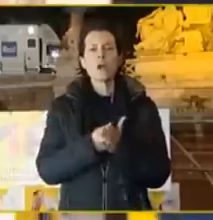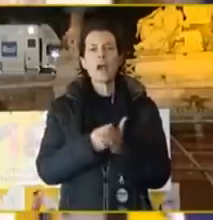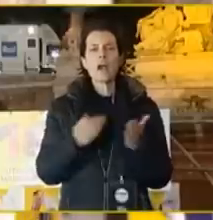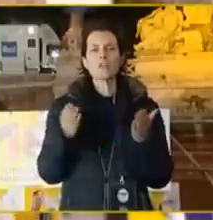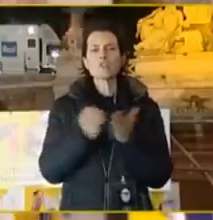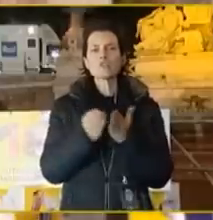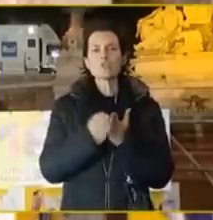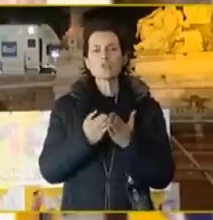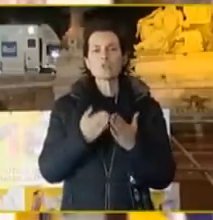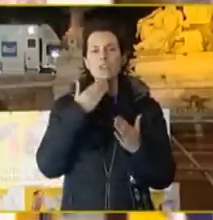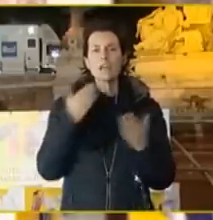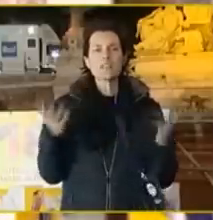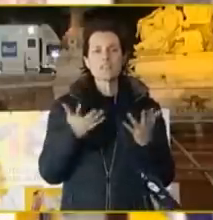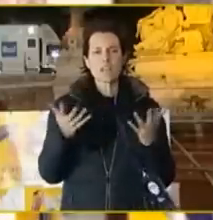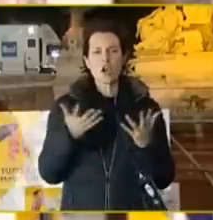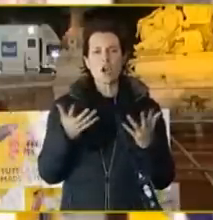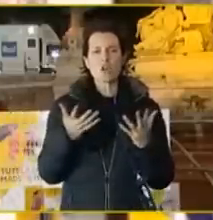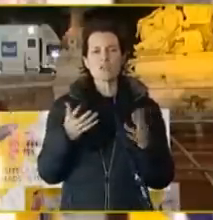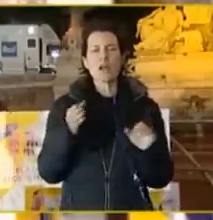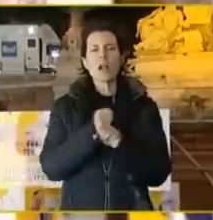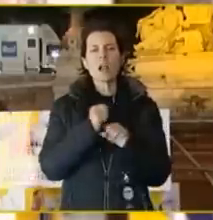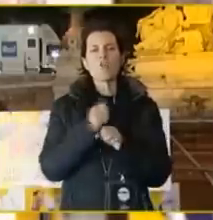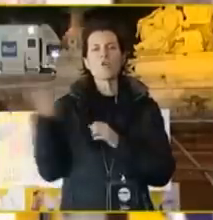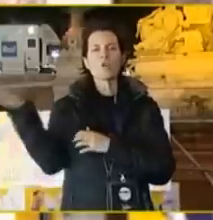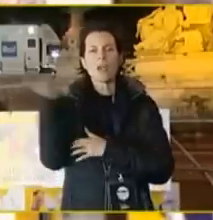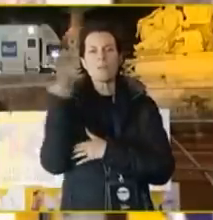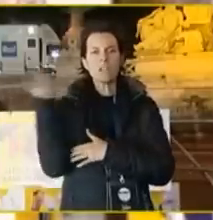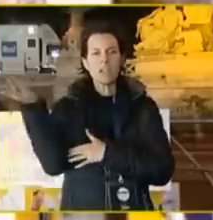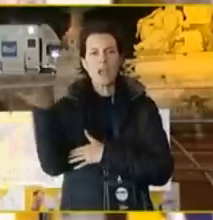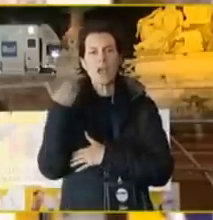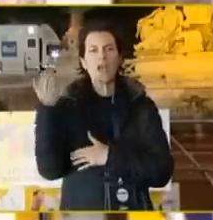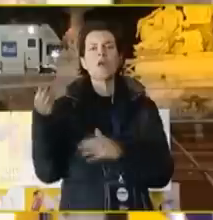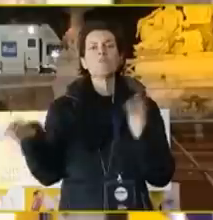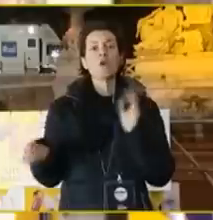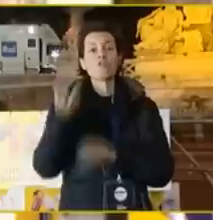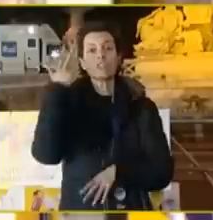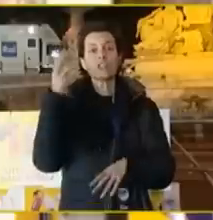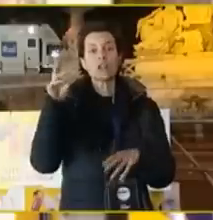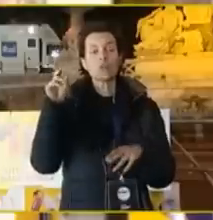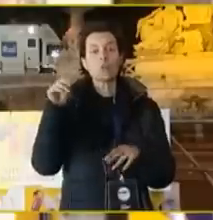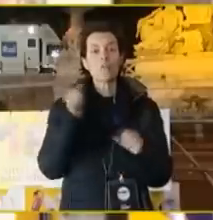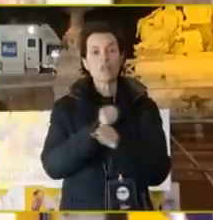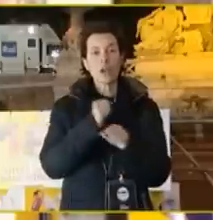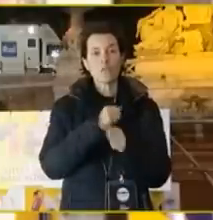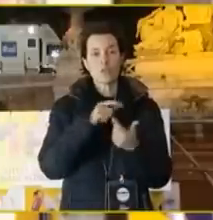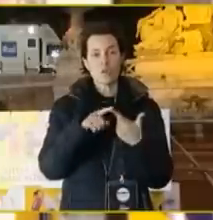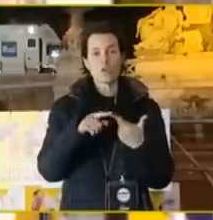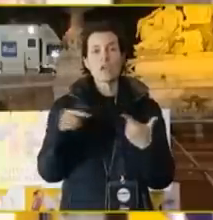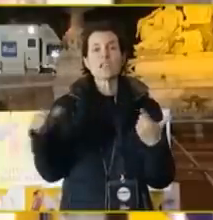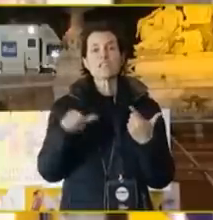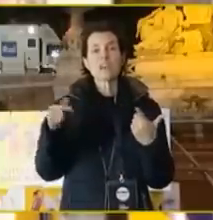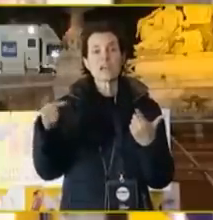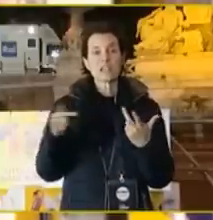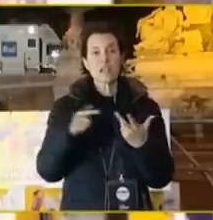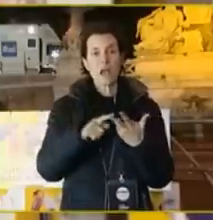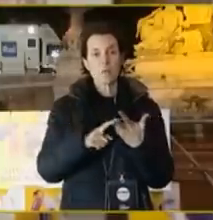sacco di soldi in affitto, mezzi pubblici e cellulari. Ci siamo inventati nuove professioni. Abbiamo creato start-up e abbiamo